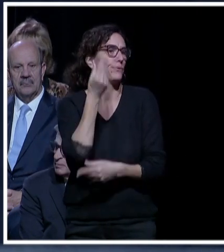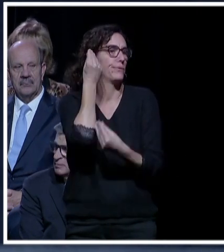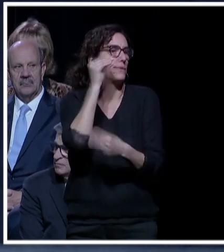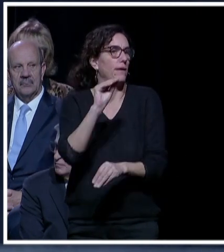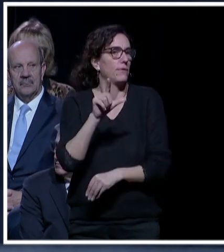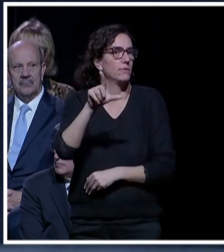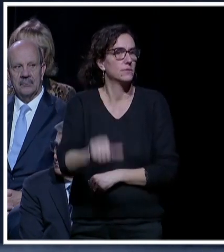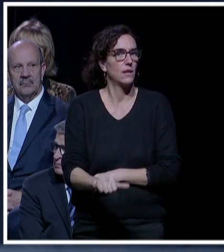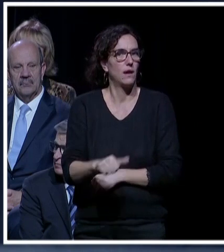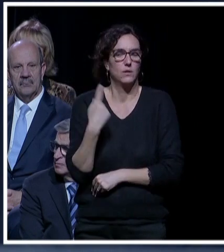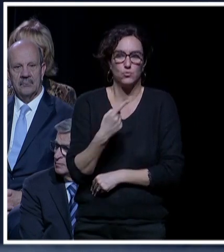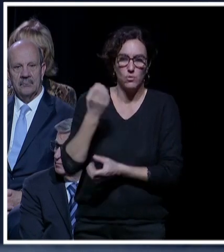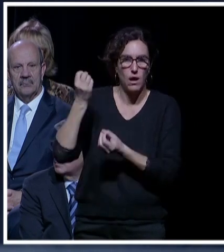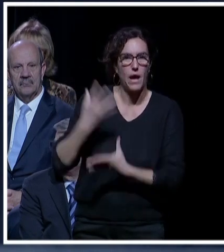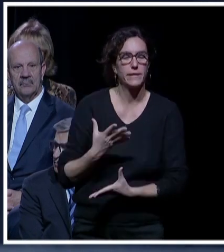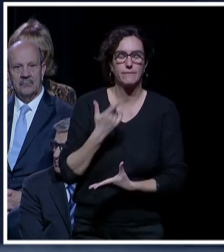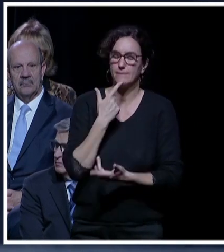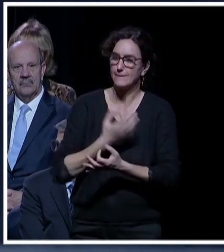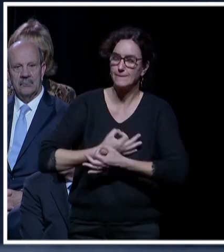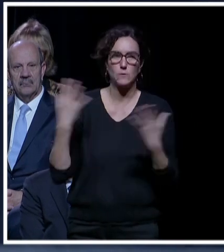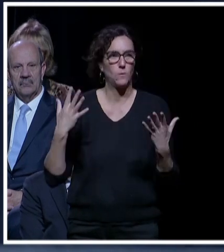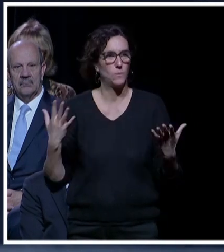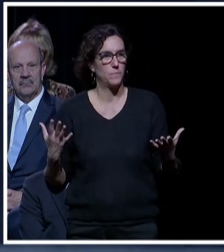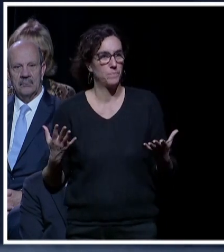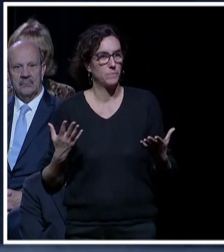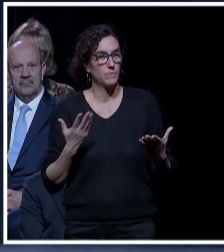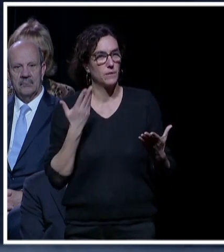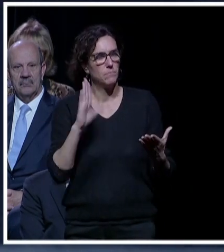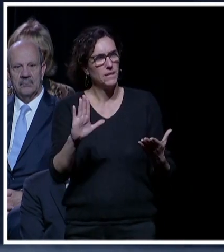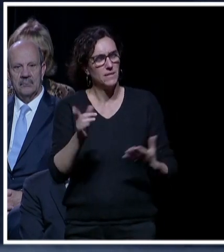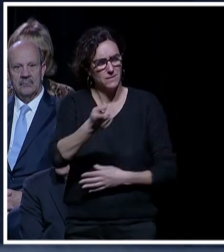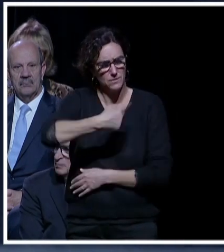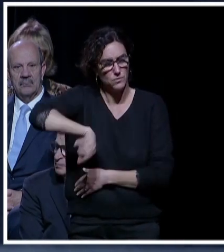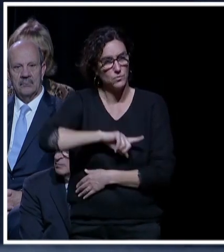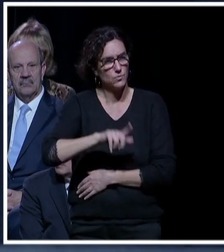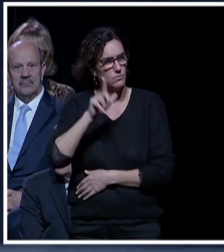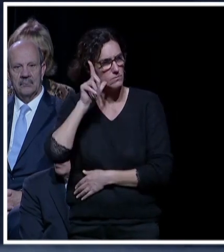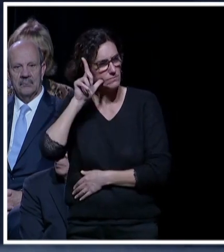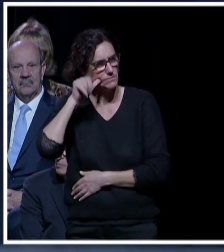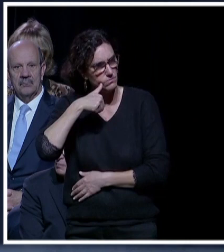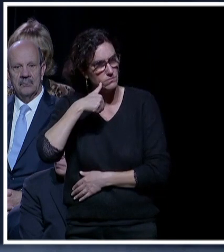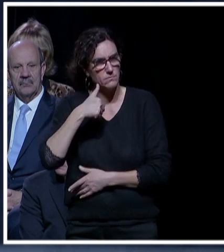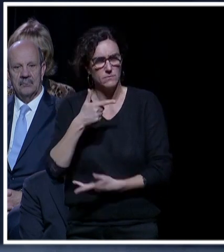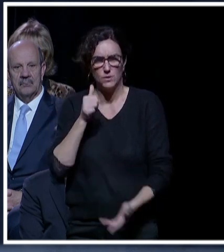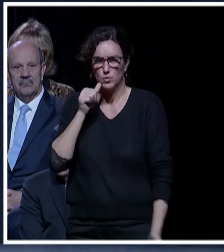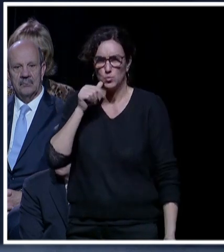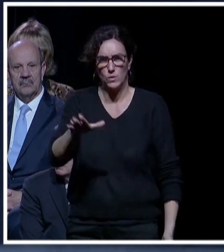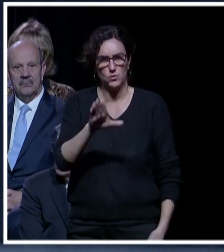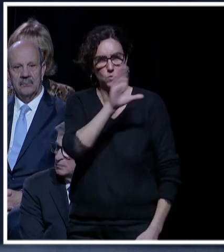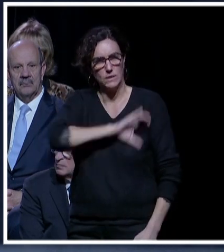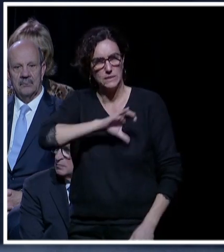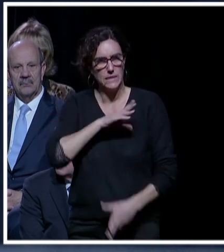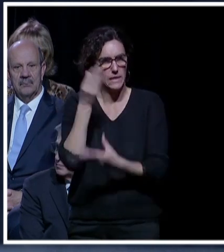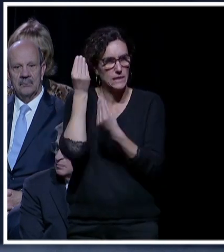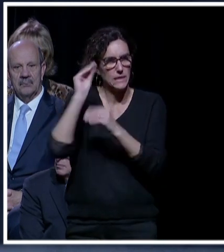acte subi est un acte de trop. Mais nous faisons tout, jour après jour, pour la faire reculer.